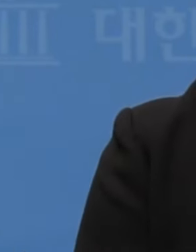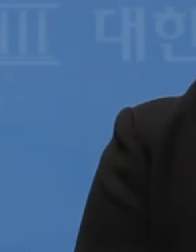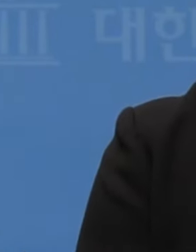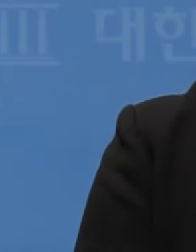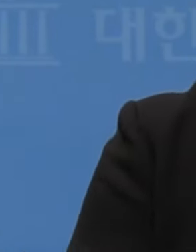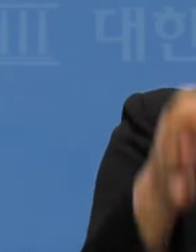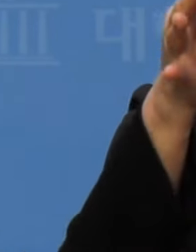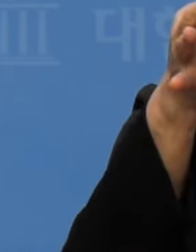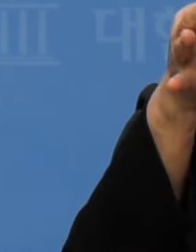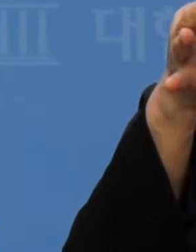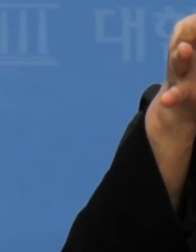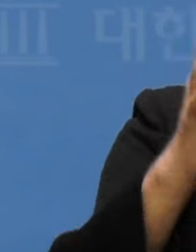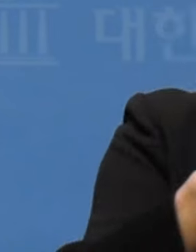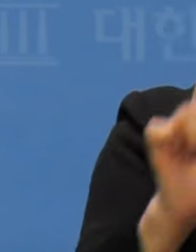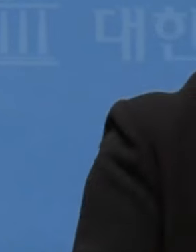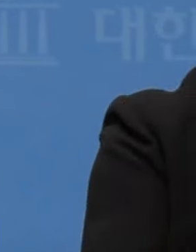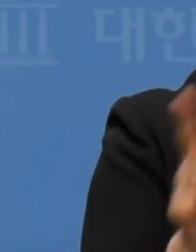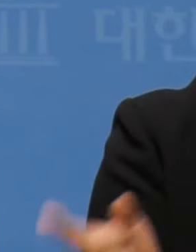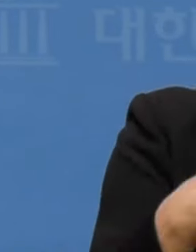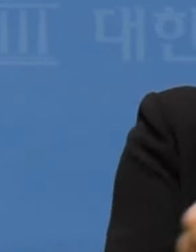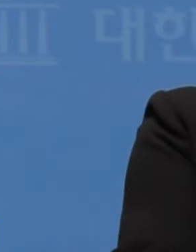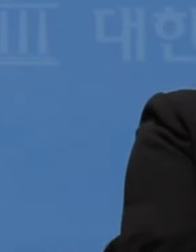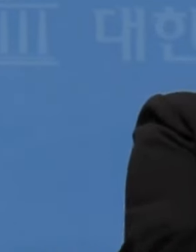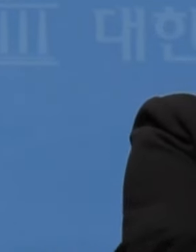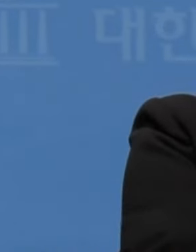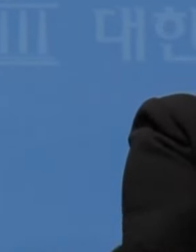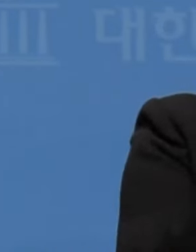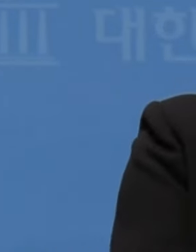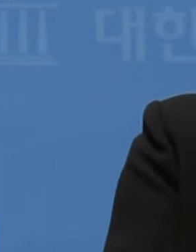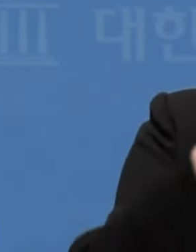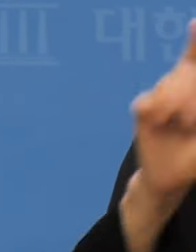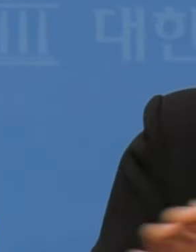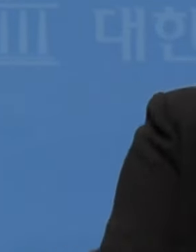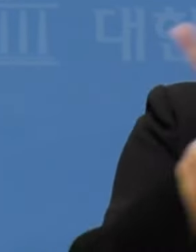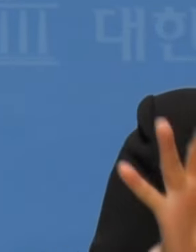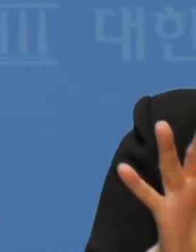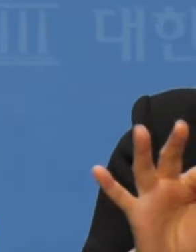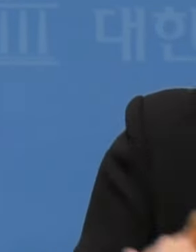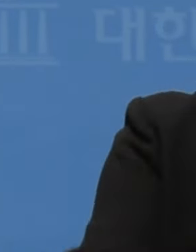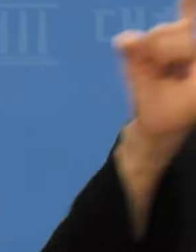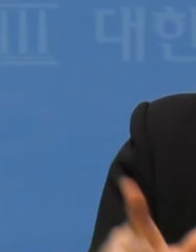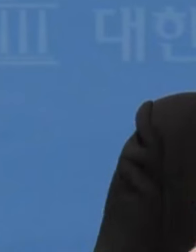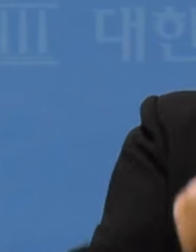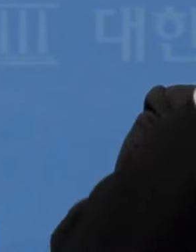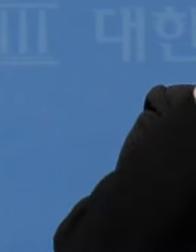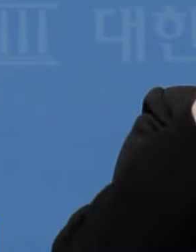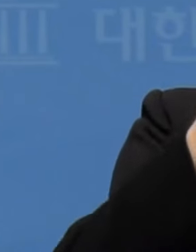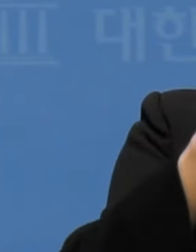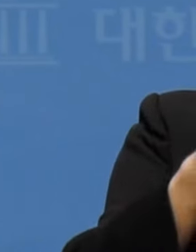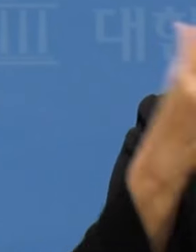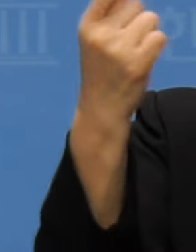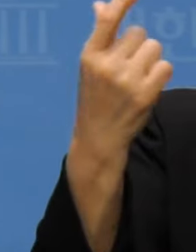만약 이 금액을 민생경제를 살리는 데 썼다면 우리 서민경제는 지금보다 훨씬 주머니